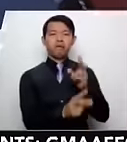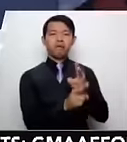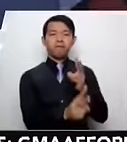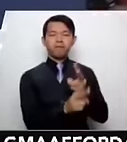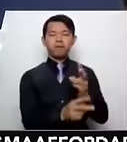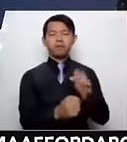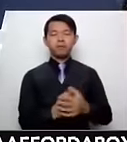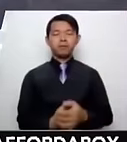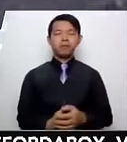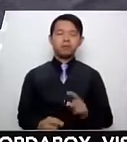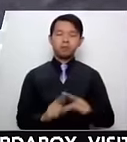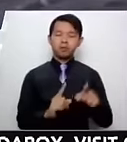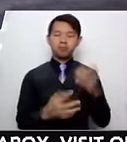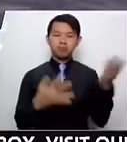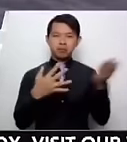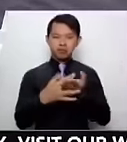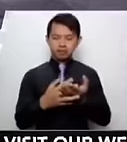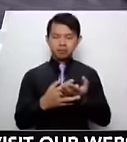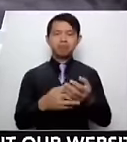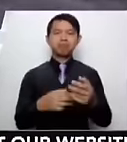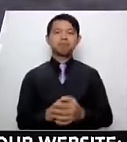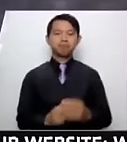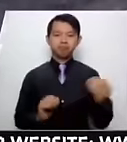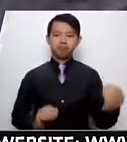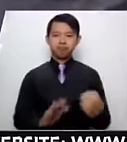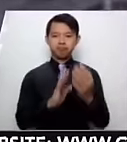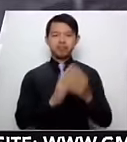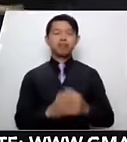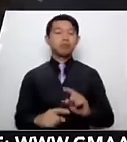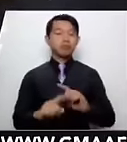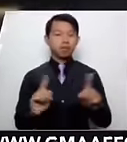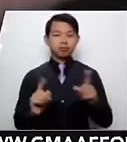silang magbigay ng pahayag.